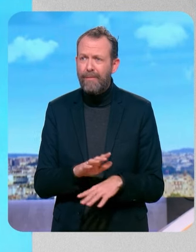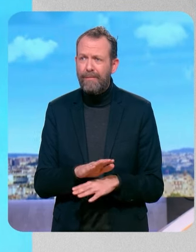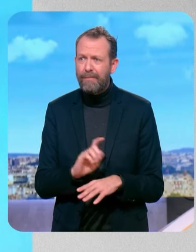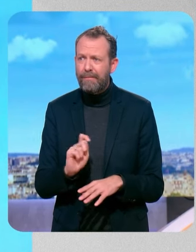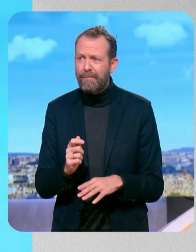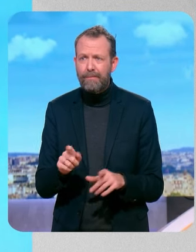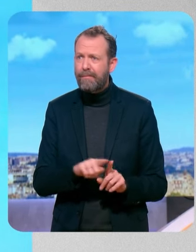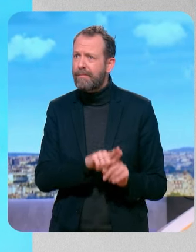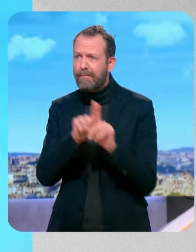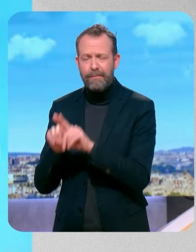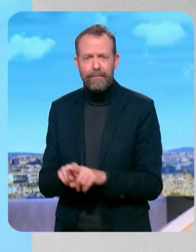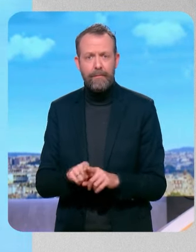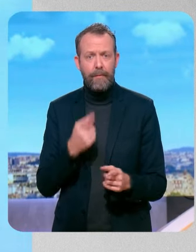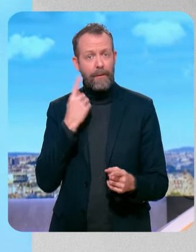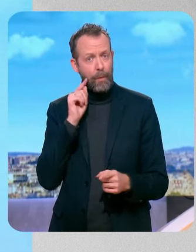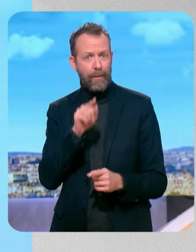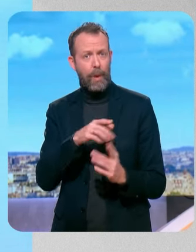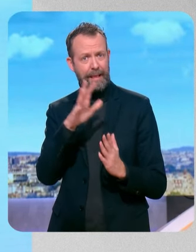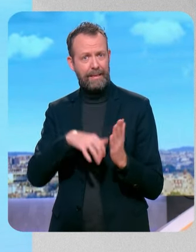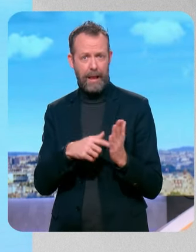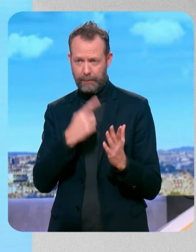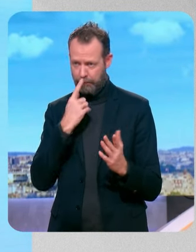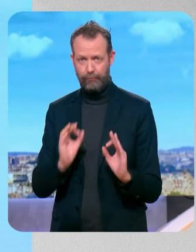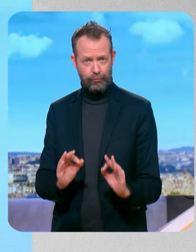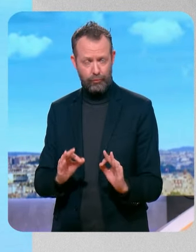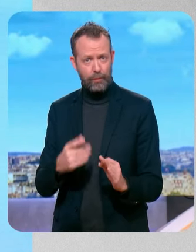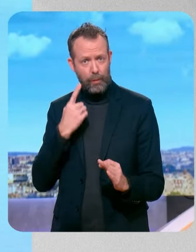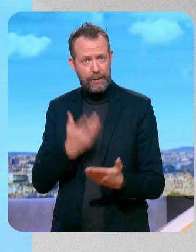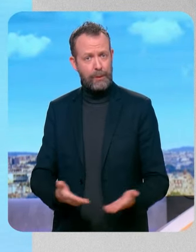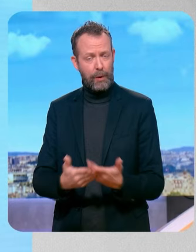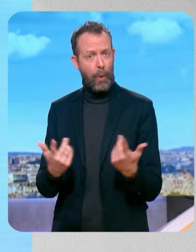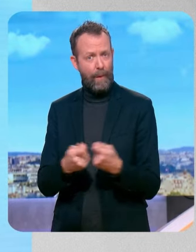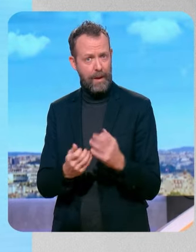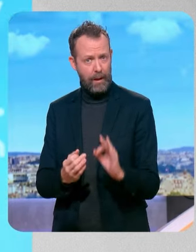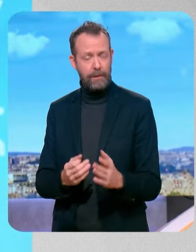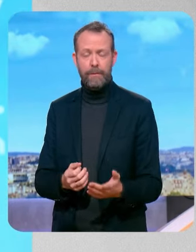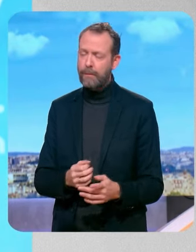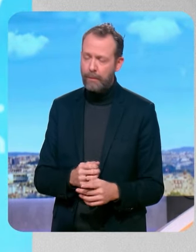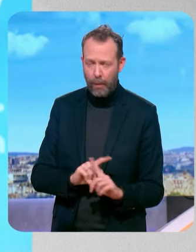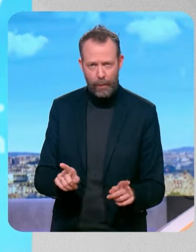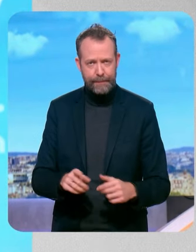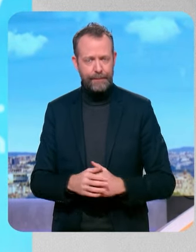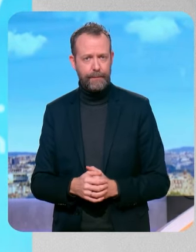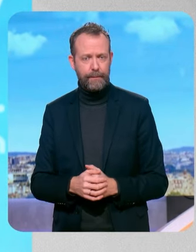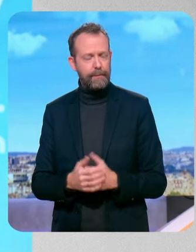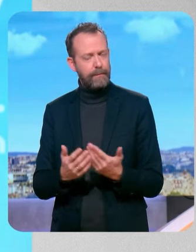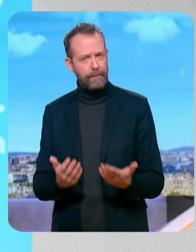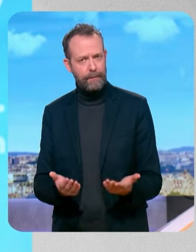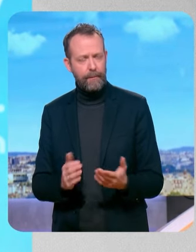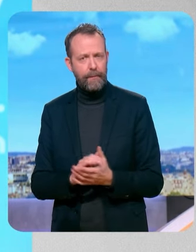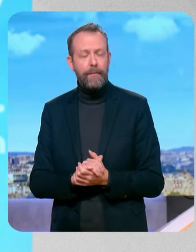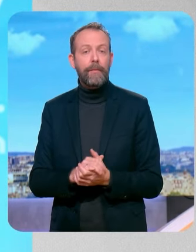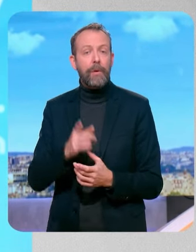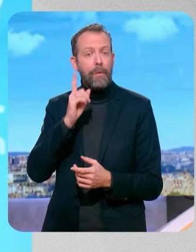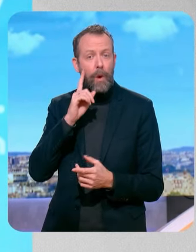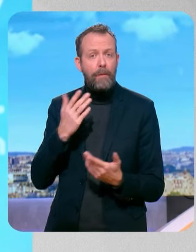toutes les autres. Donc ce texte, il vous va? La situation vous convient, là? Non, la situation ne me convient pas. Alors parce que